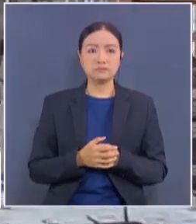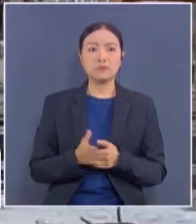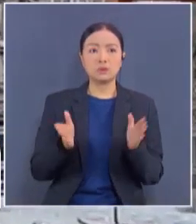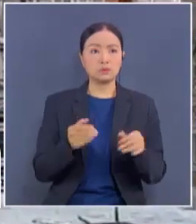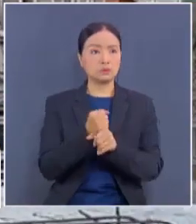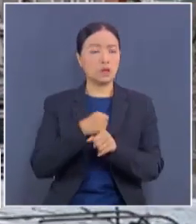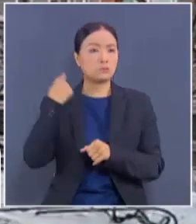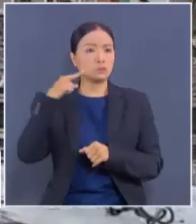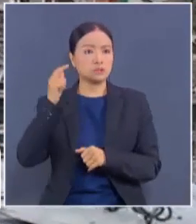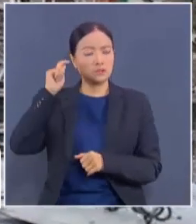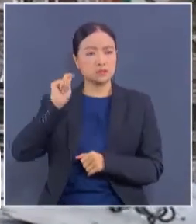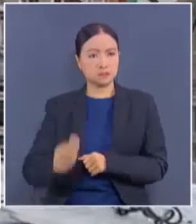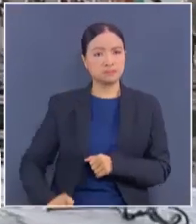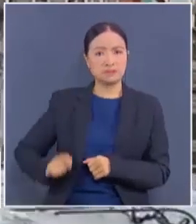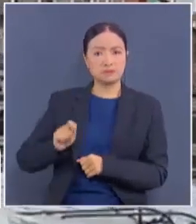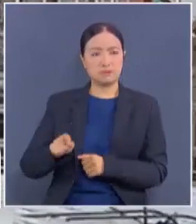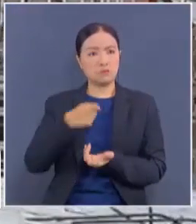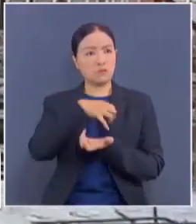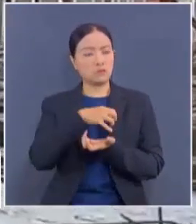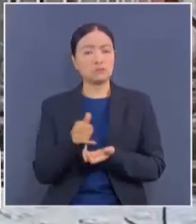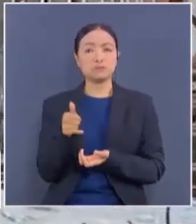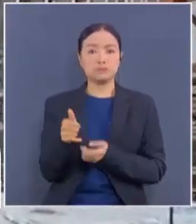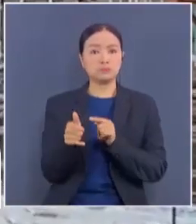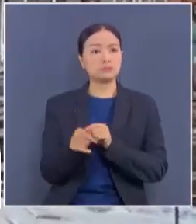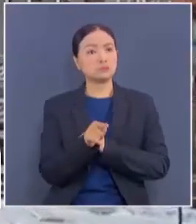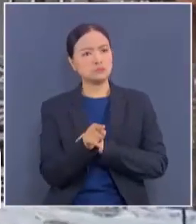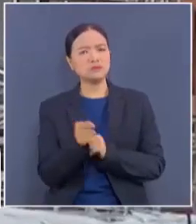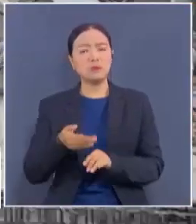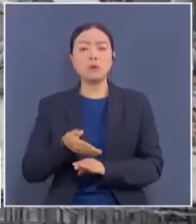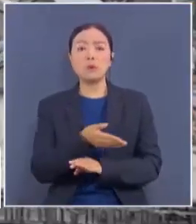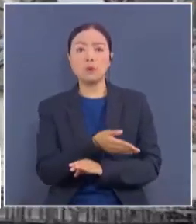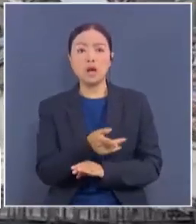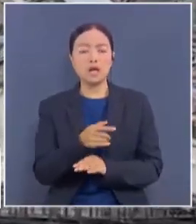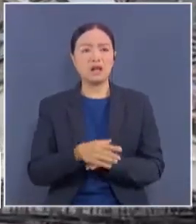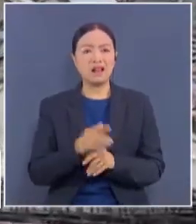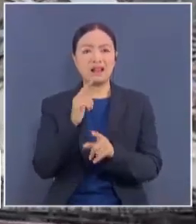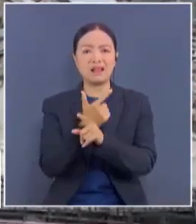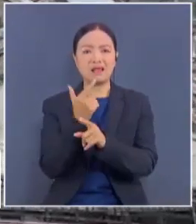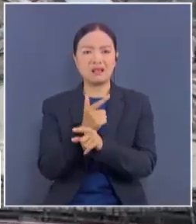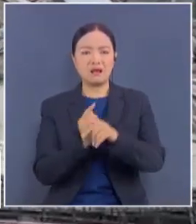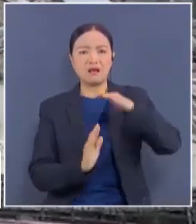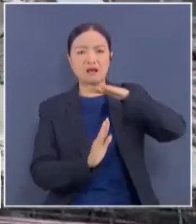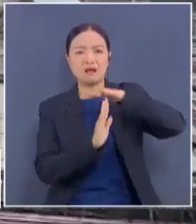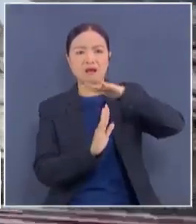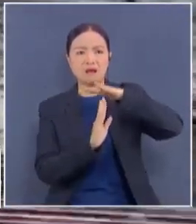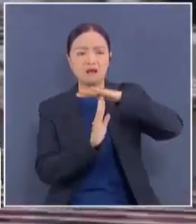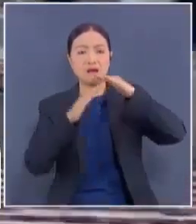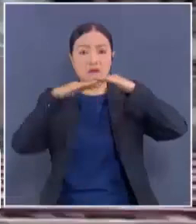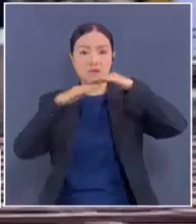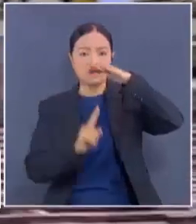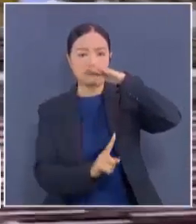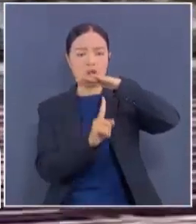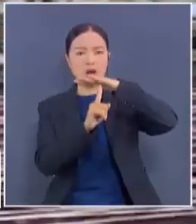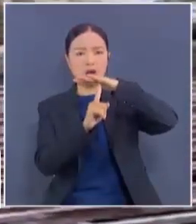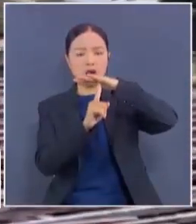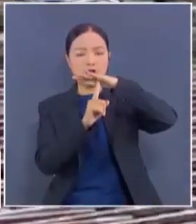คนงานหญิงสาวชาวกัมพูชาซึ่งอยู่ในเหตุการณ์เธอเล่าแบบนี้นะคะเธอบอกว่าก่อนเกิดเหตุเหล็กที่ใช้ค้ำยันฝ้าเพดานอาคารเนี่ยเกิดการ